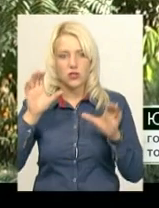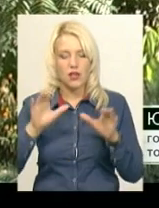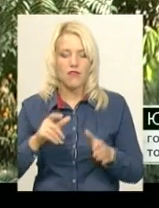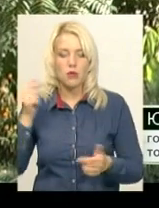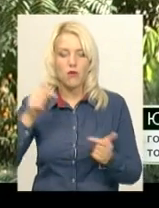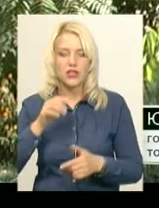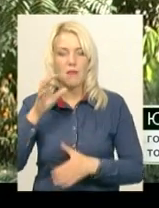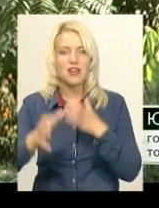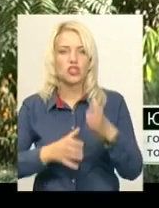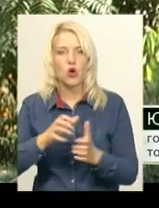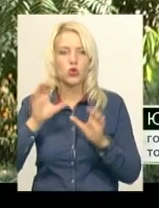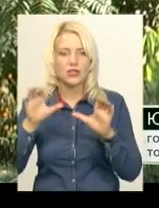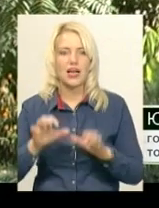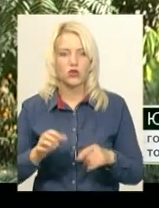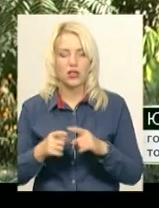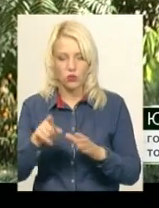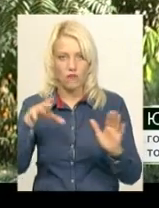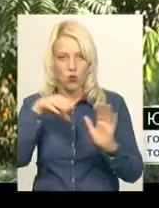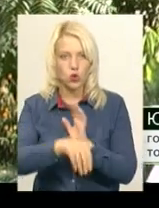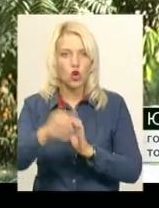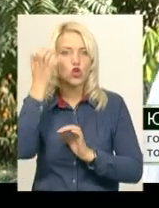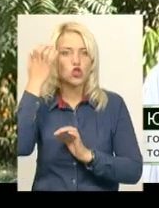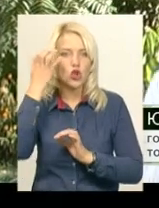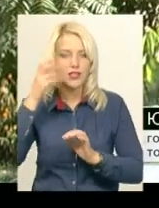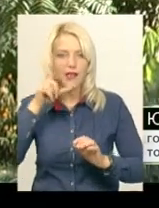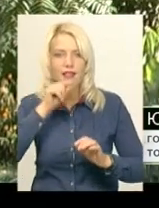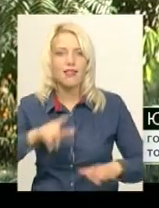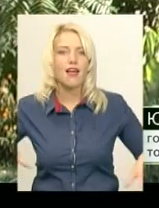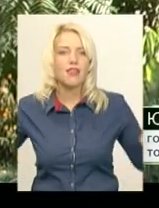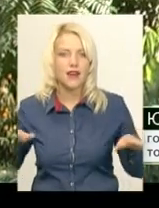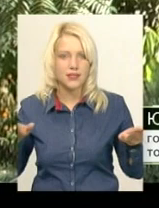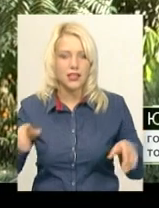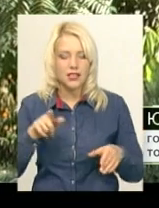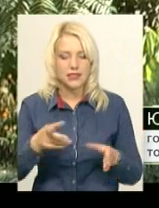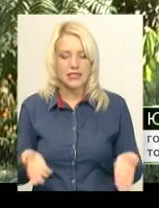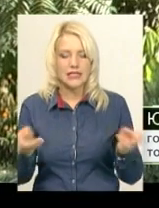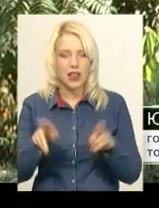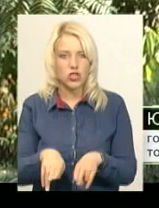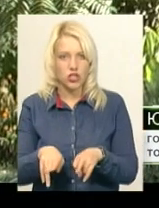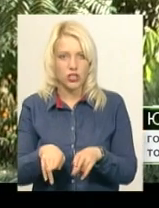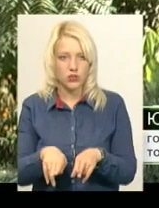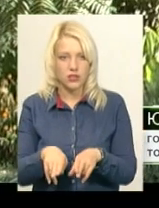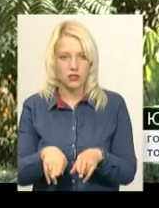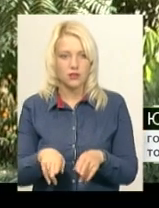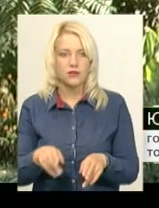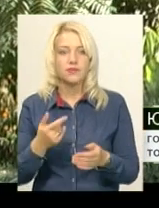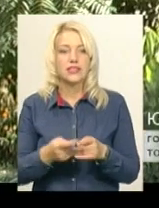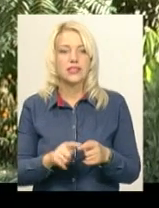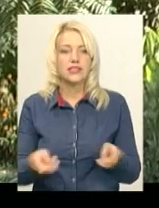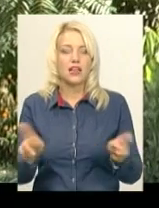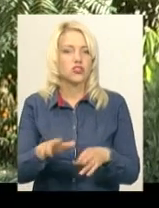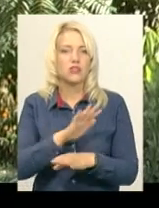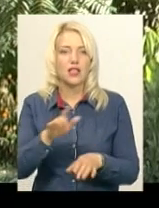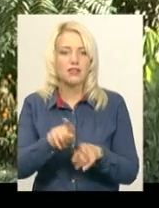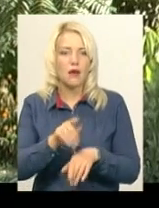міжнародного законодавства, і туди якраз входять чорні лелеки, їх залишилося не